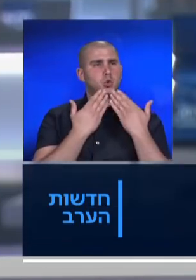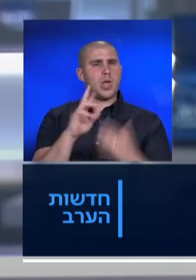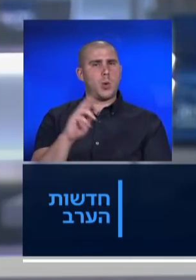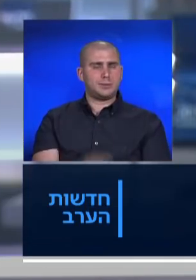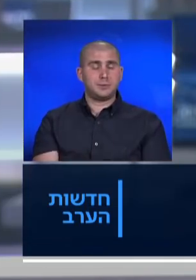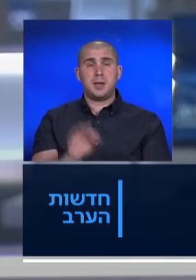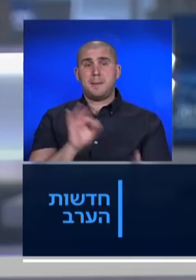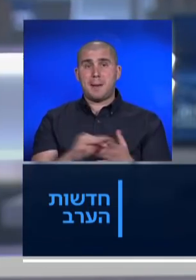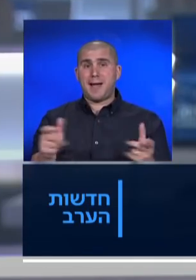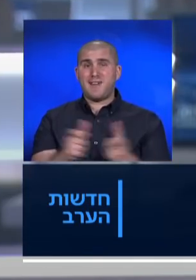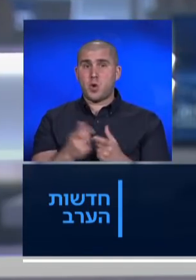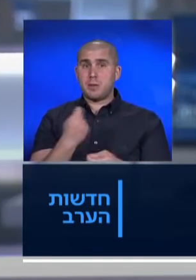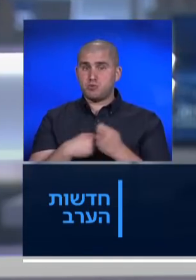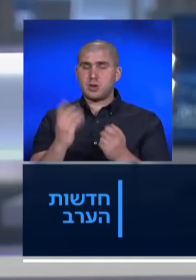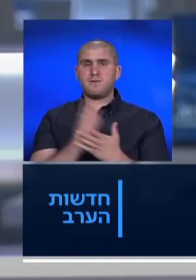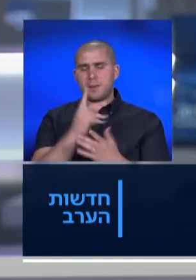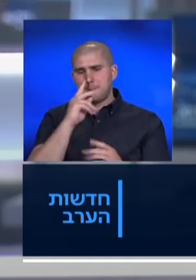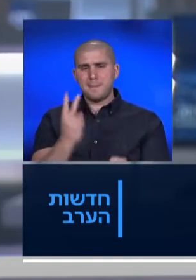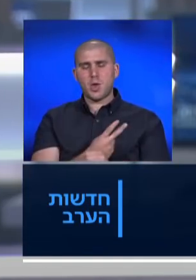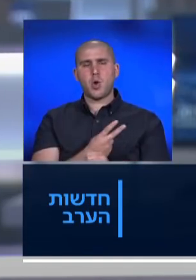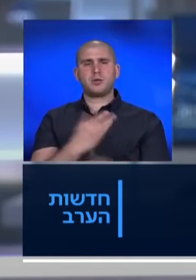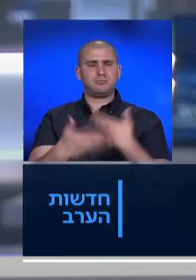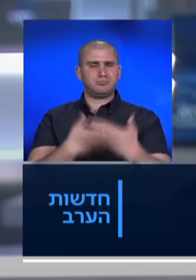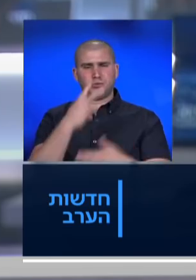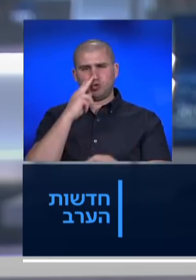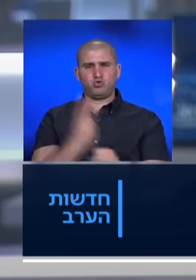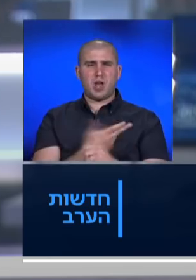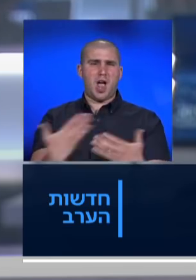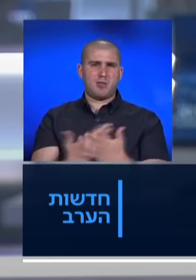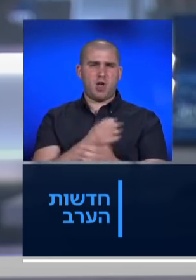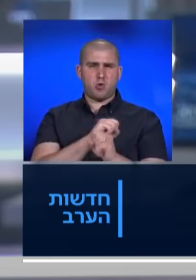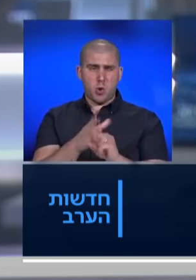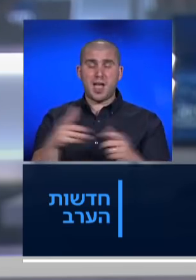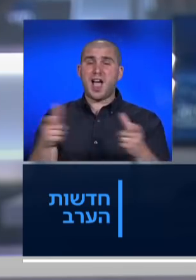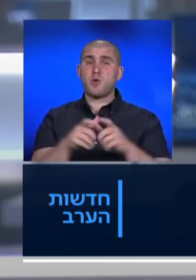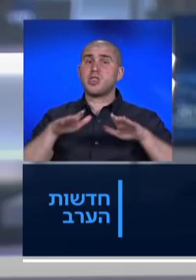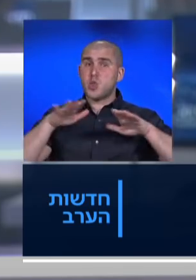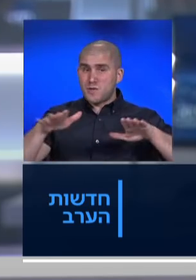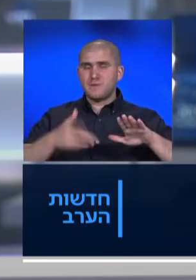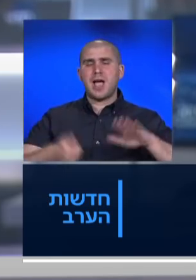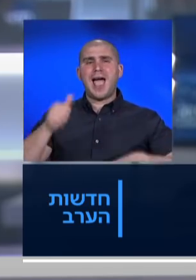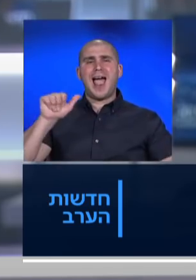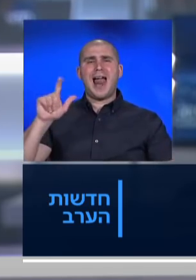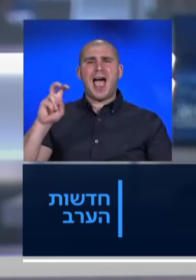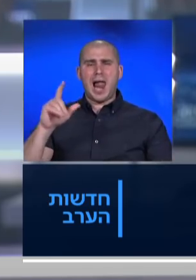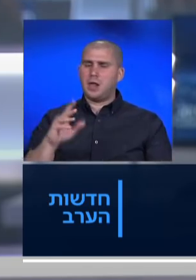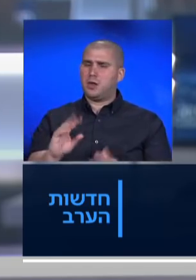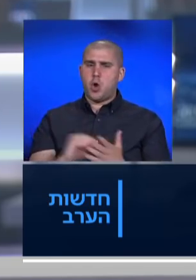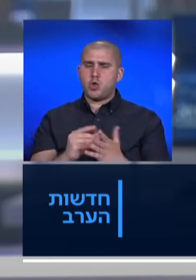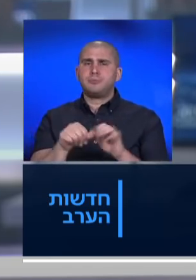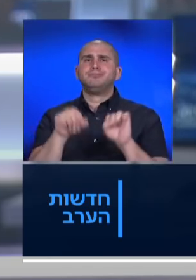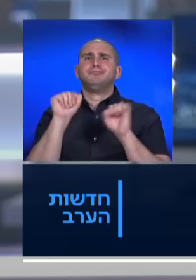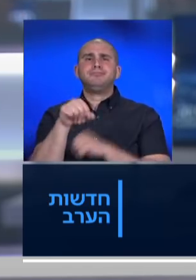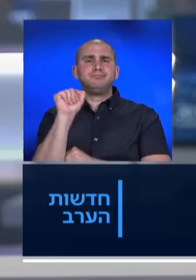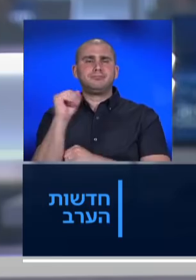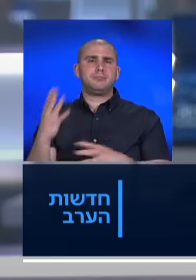במשק מתרגלות לשגרת הקורונה החדשה, חברות התעופה ובראשן חברת אל על לא מצליחות להרים את הראש מעל המים. השבוע